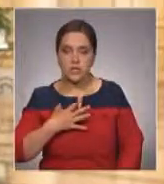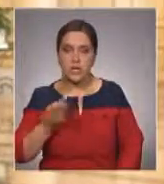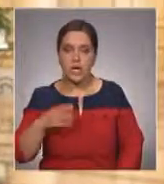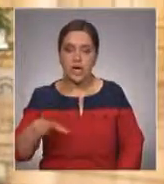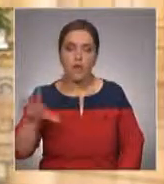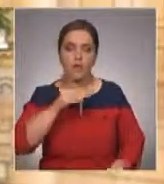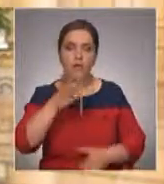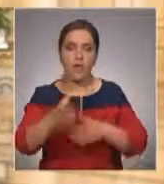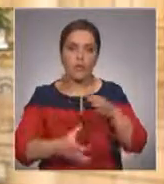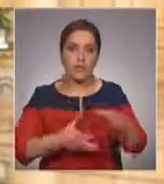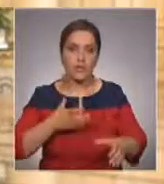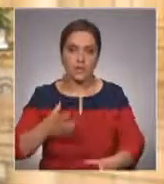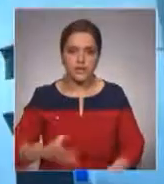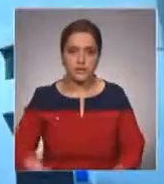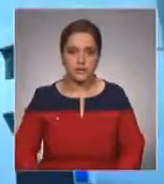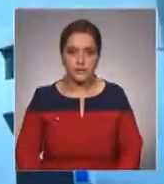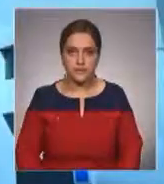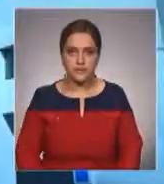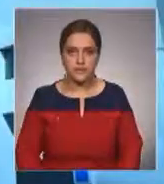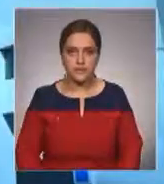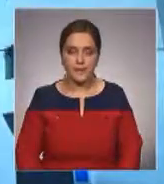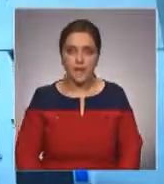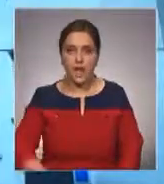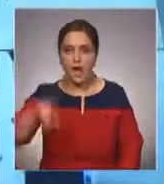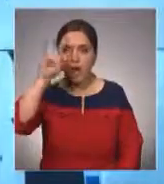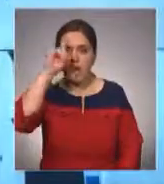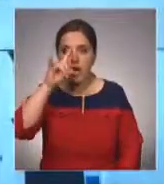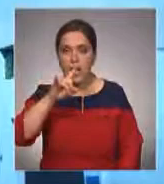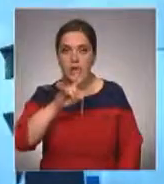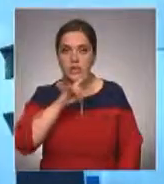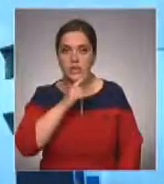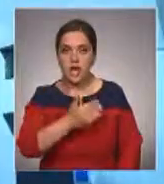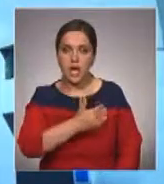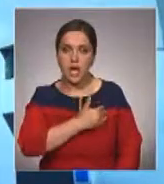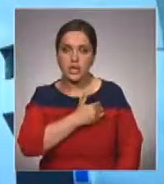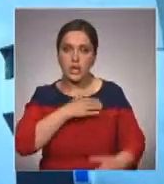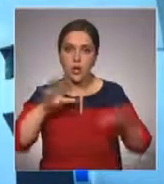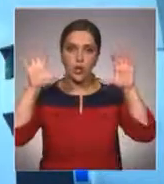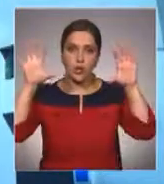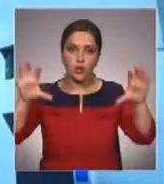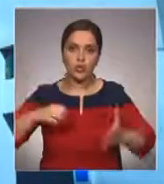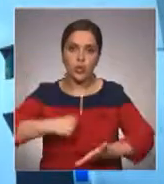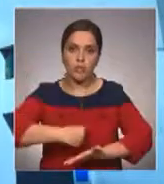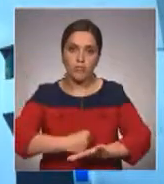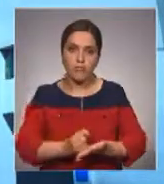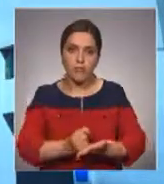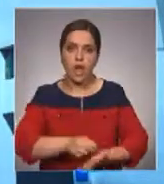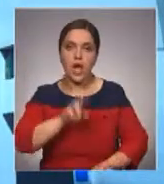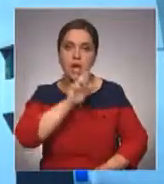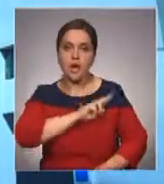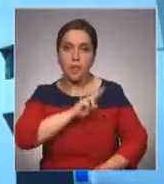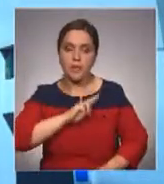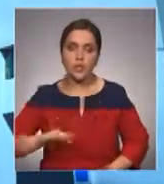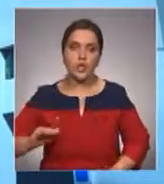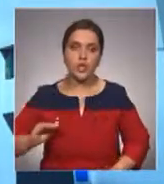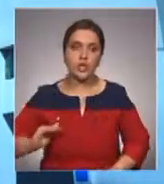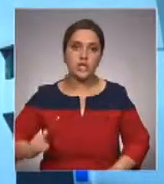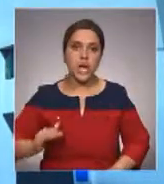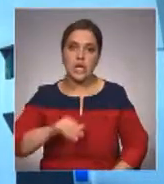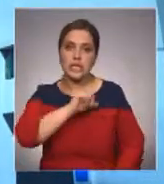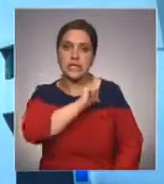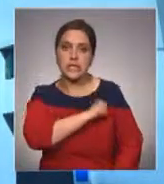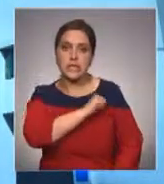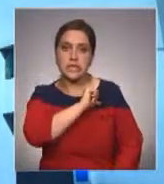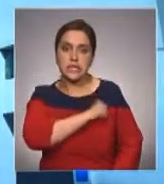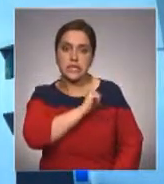всего мира. В Казахстане хотят узаконить работу частных детективов. Сегодня в Мажилисе парламента